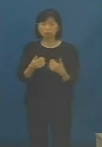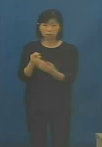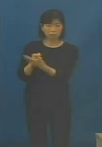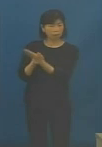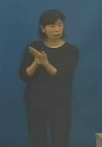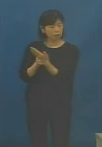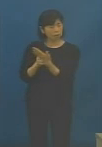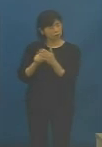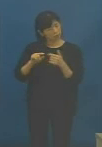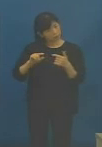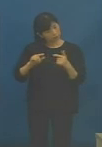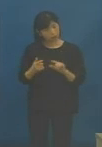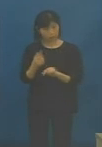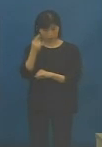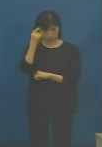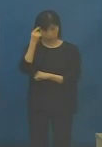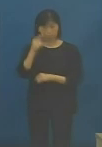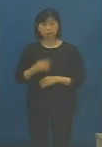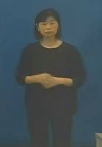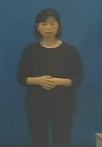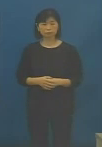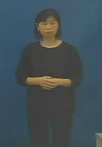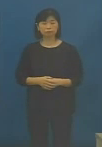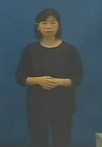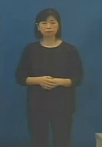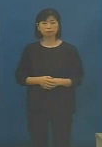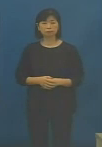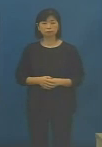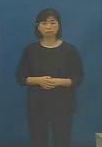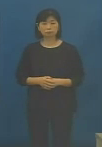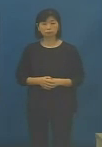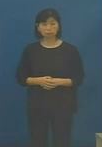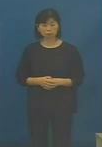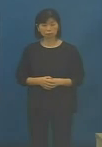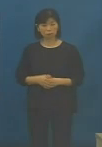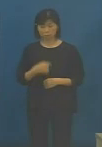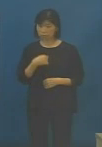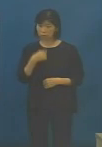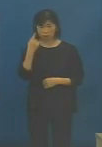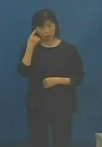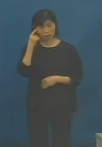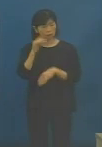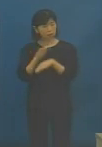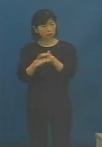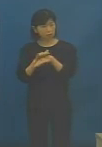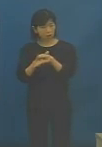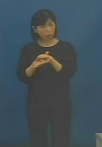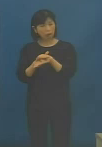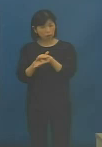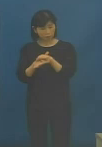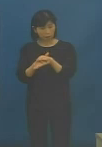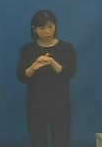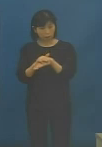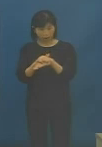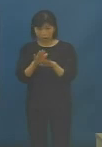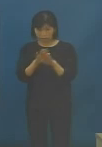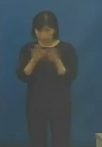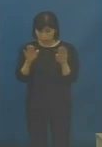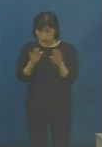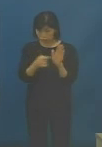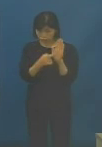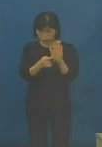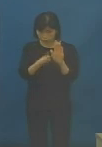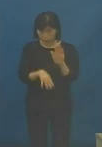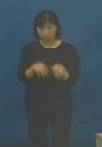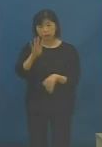ませんね。だから私どもの感覚ではこうやって先に飛び出した4県からすればですね、まあ、こうやってそ